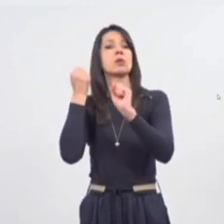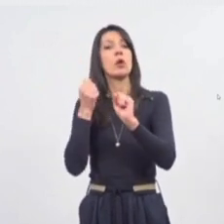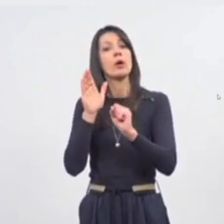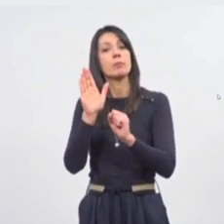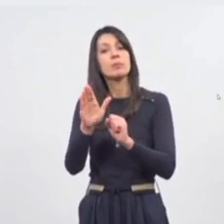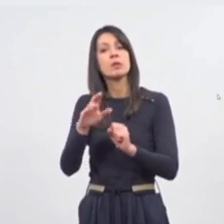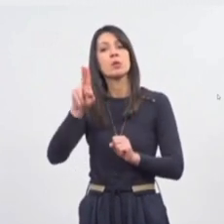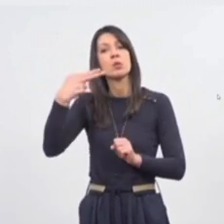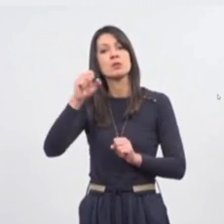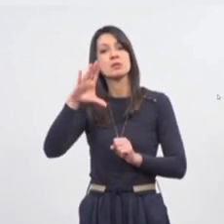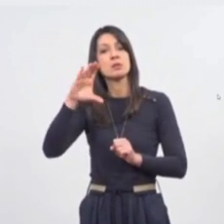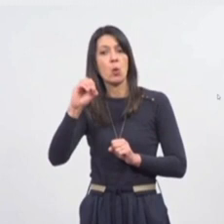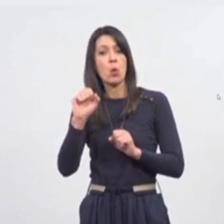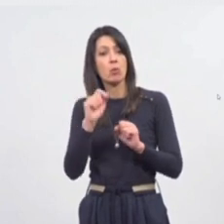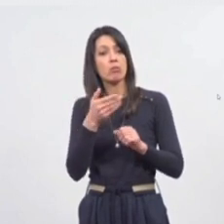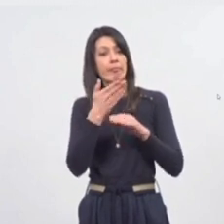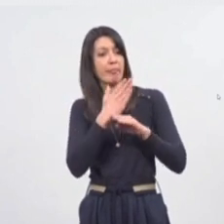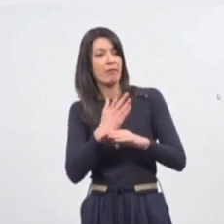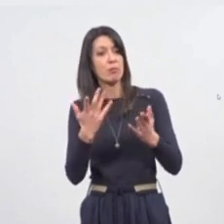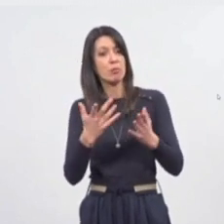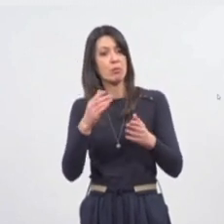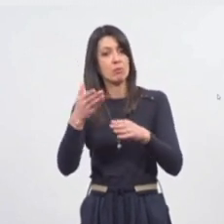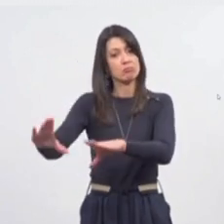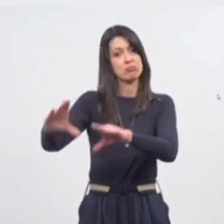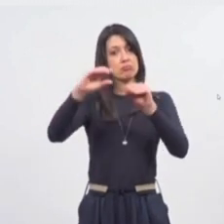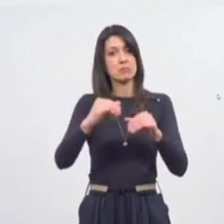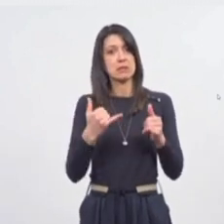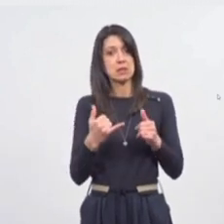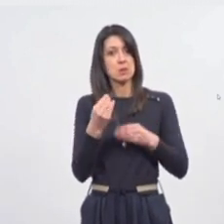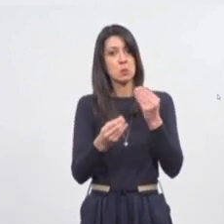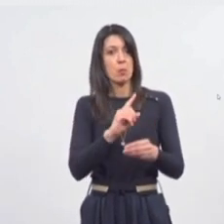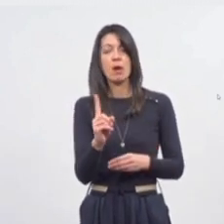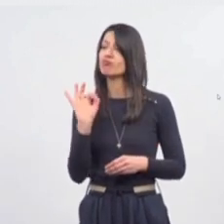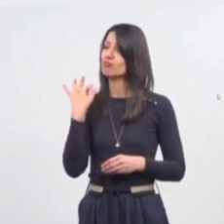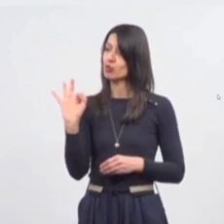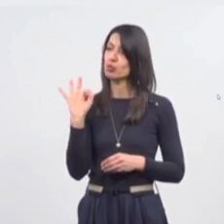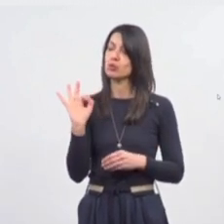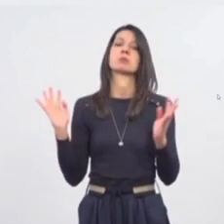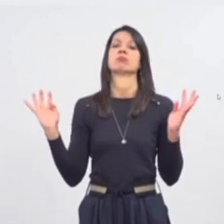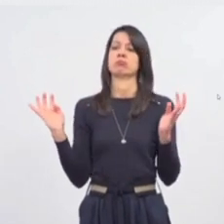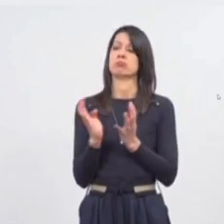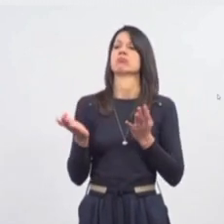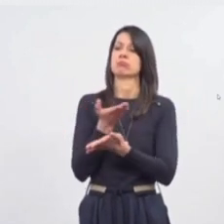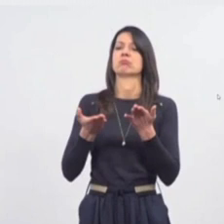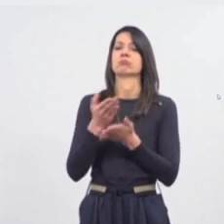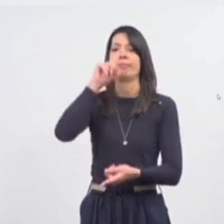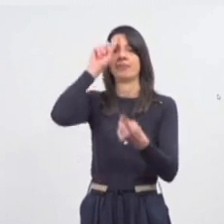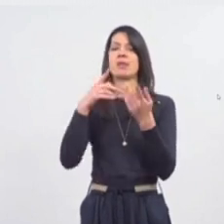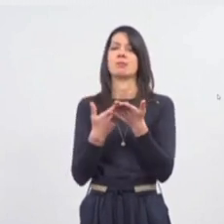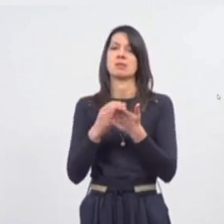pays européens pour arriver à ces fins? Effectivement, c'est une question qui a été abordée dans nos